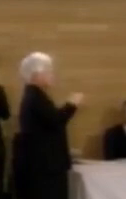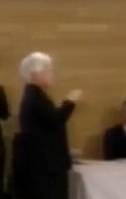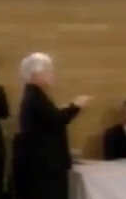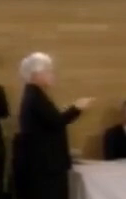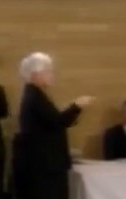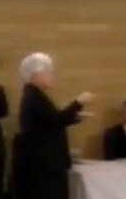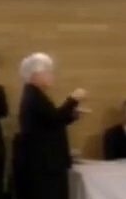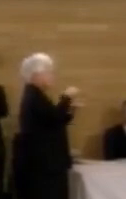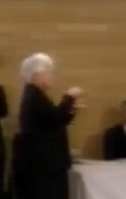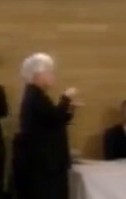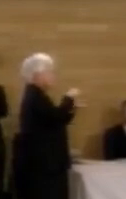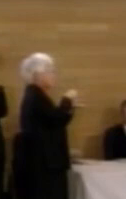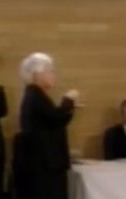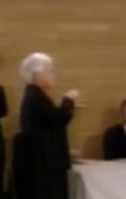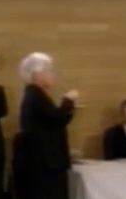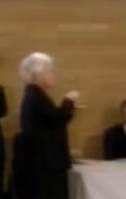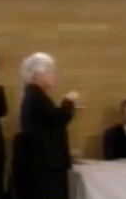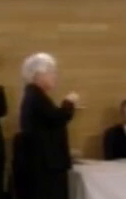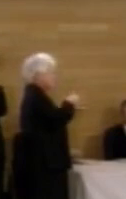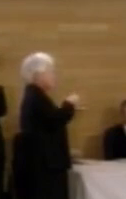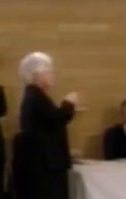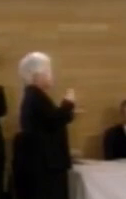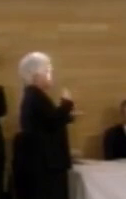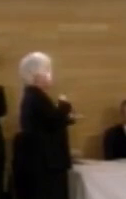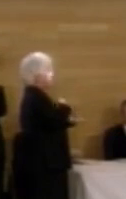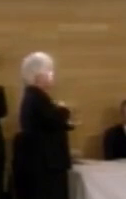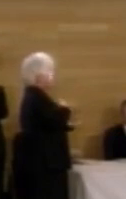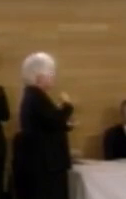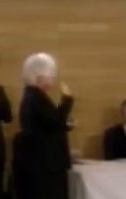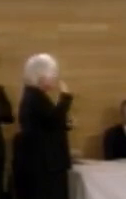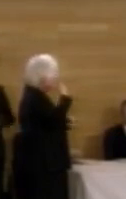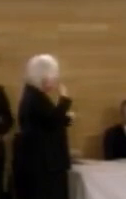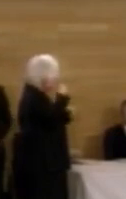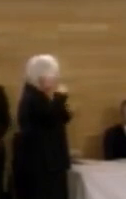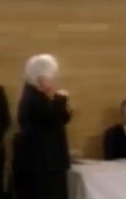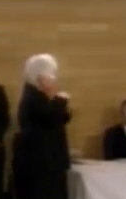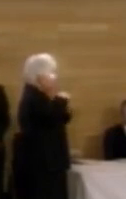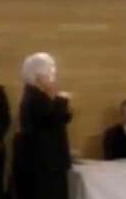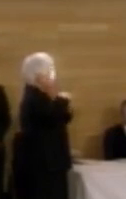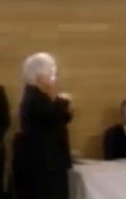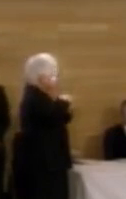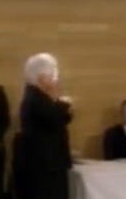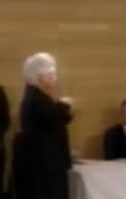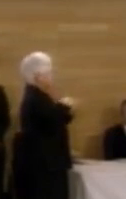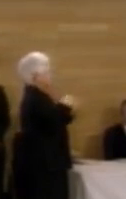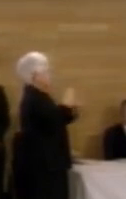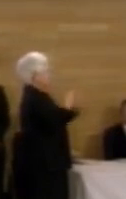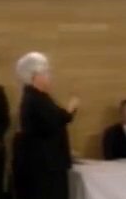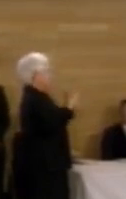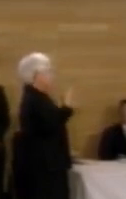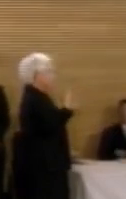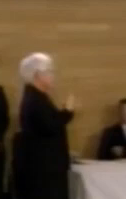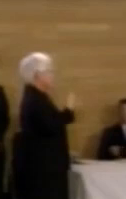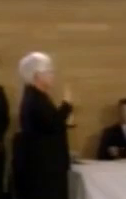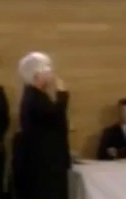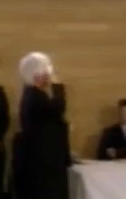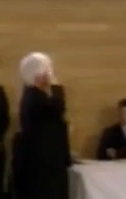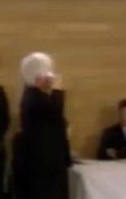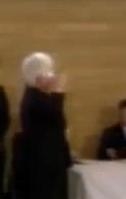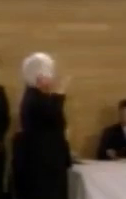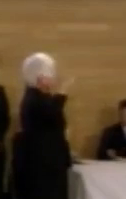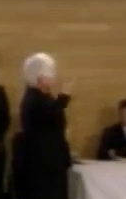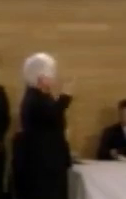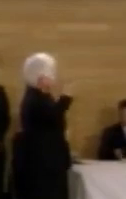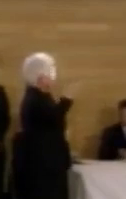言葉を絶えず思い起こさせていることと拝